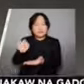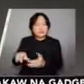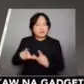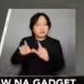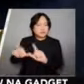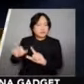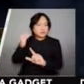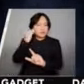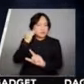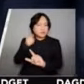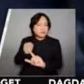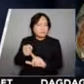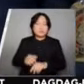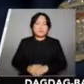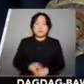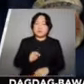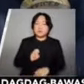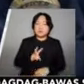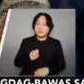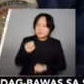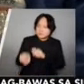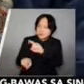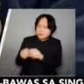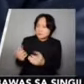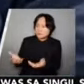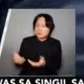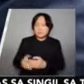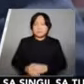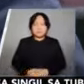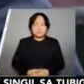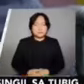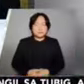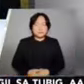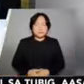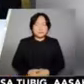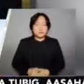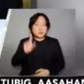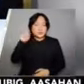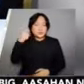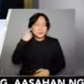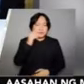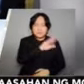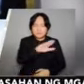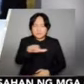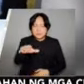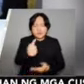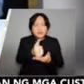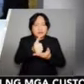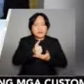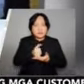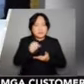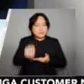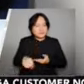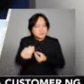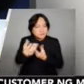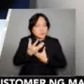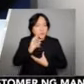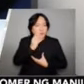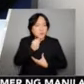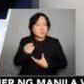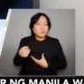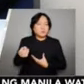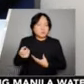suspect. Nananawagan ang mga otoridad makipagtulungan sana ang publiko sa kanila para hindi maging biktima ng mga krimen na inaasahang